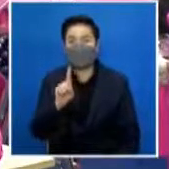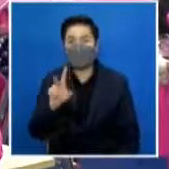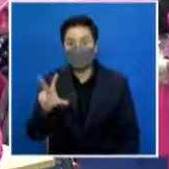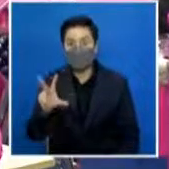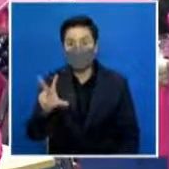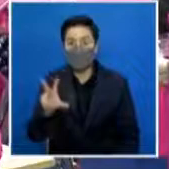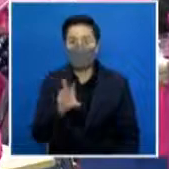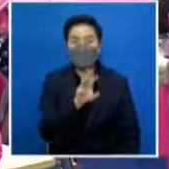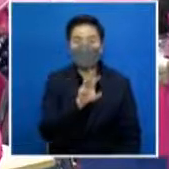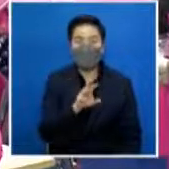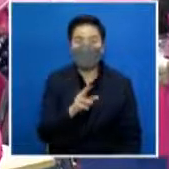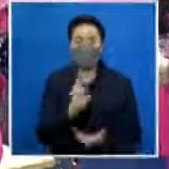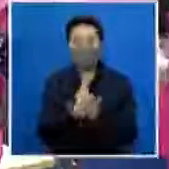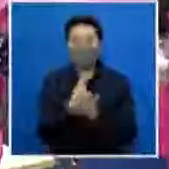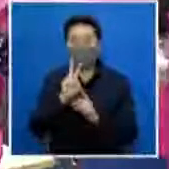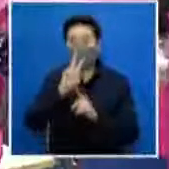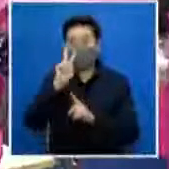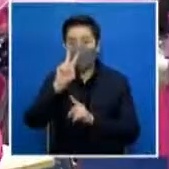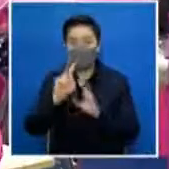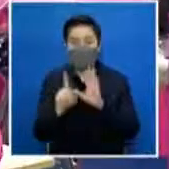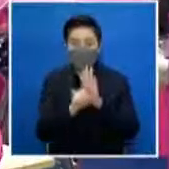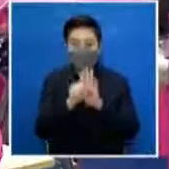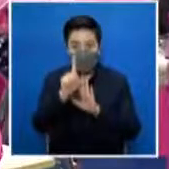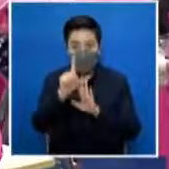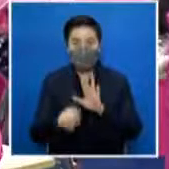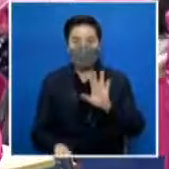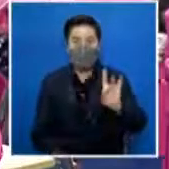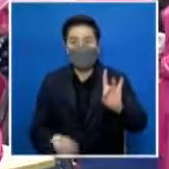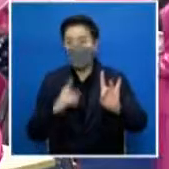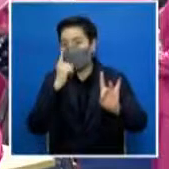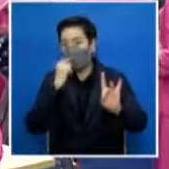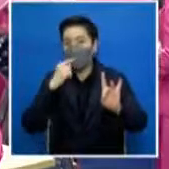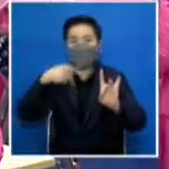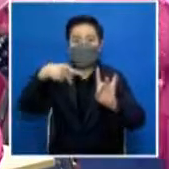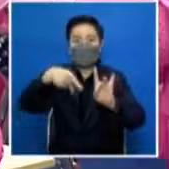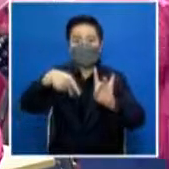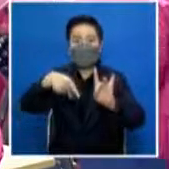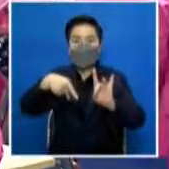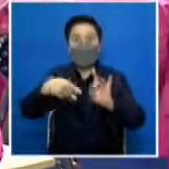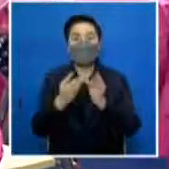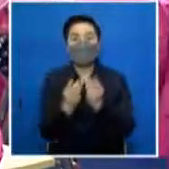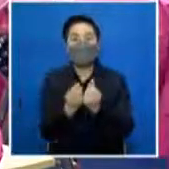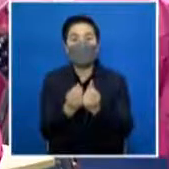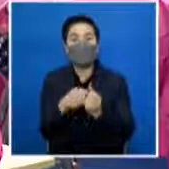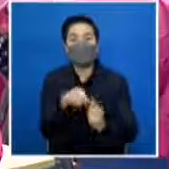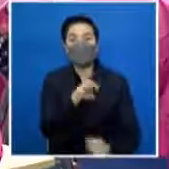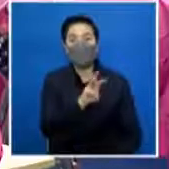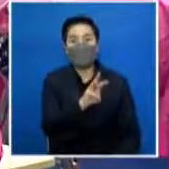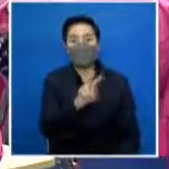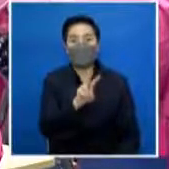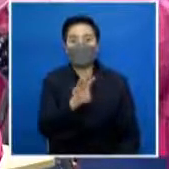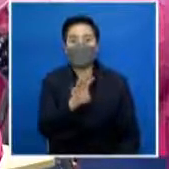6248613อันดับที่2หมุน1ครั้งงวดที่8หมวดอักษร P เลขที่ออก